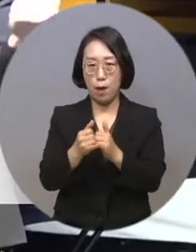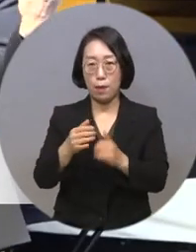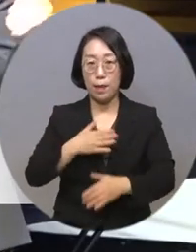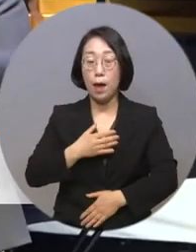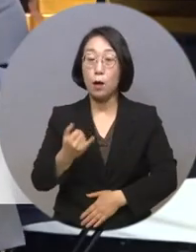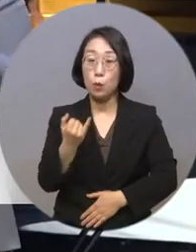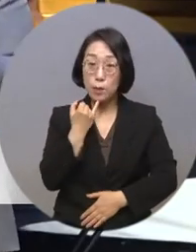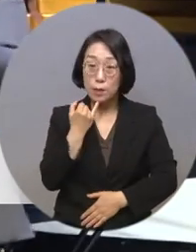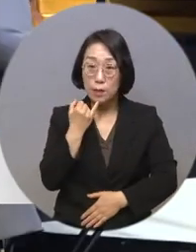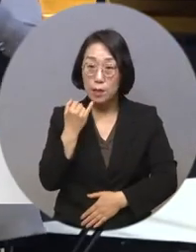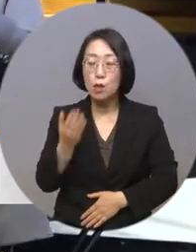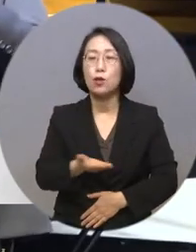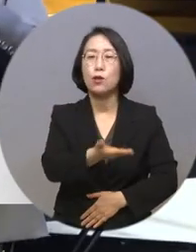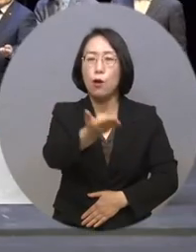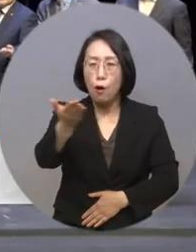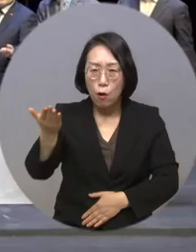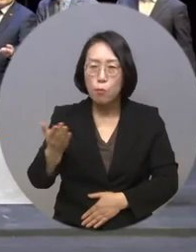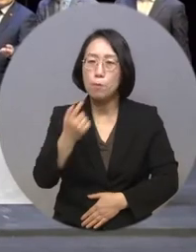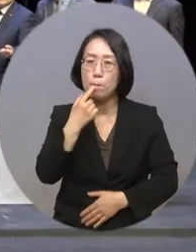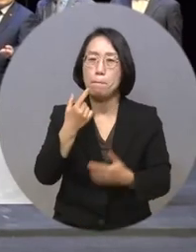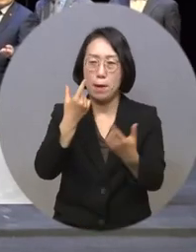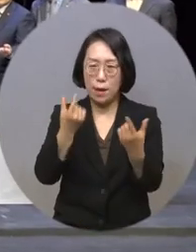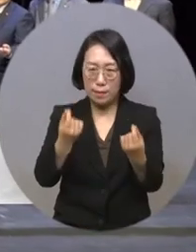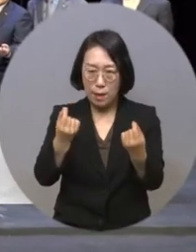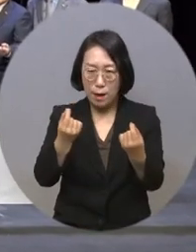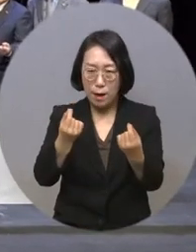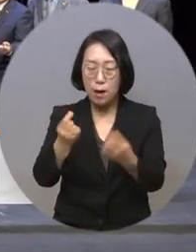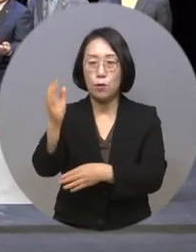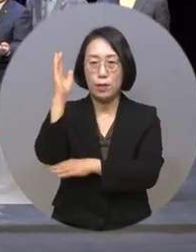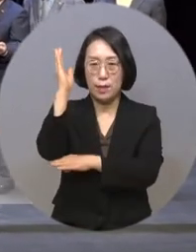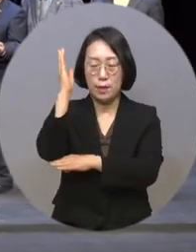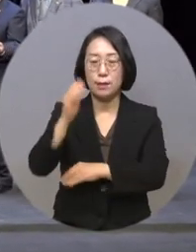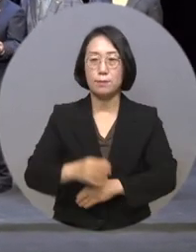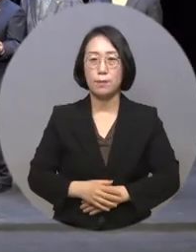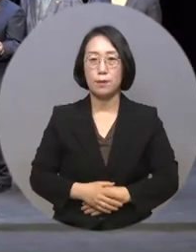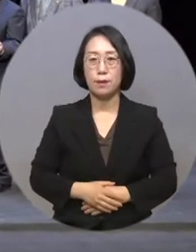괜찮아는 바로 여러분의 소리라고 행사 개최 의미를 전했습니다.